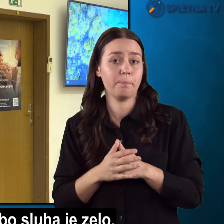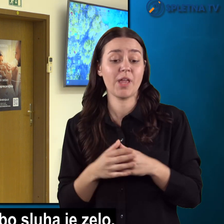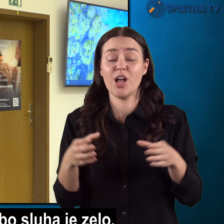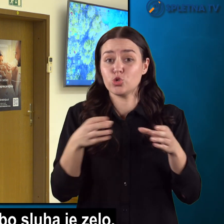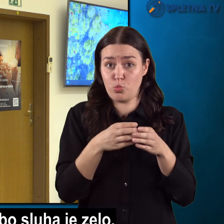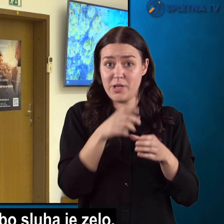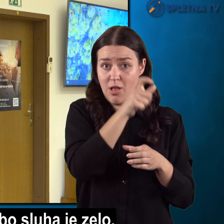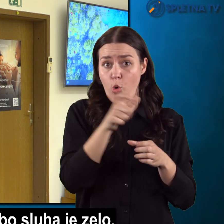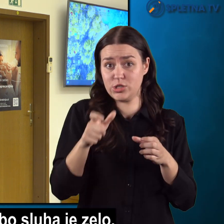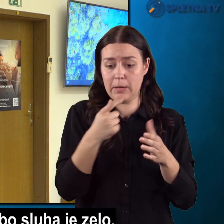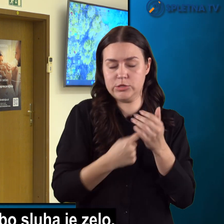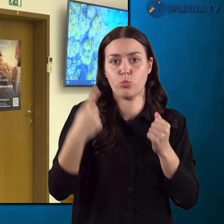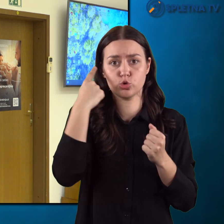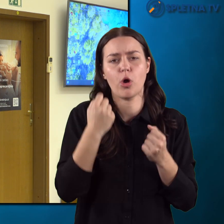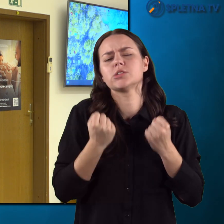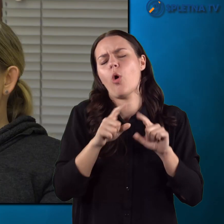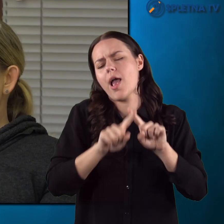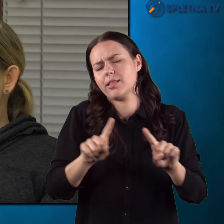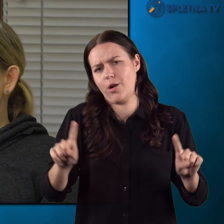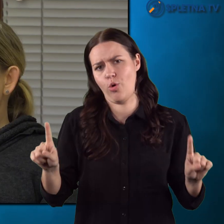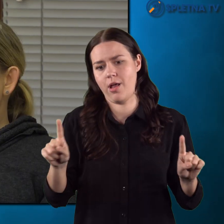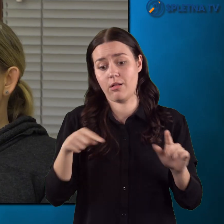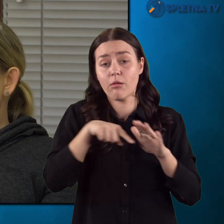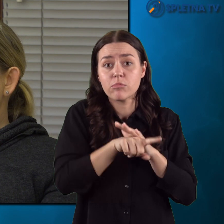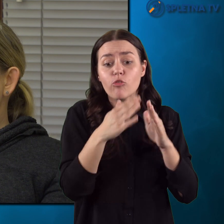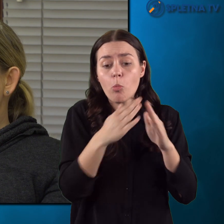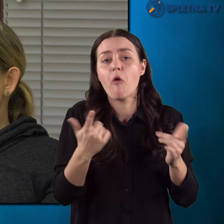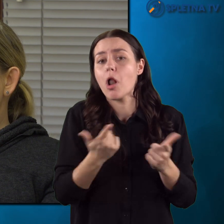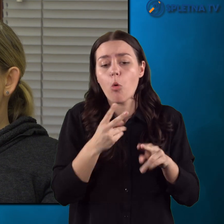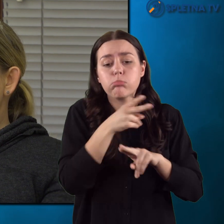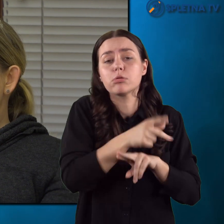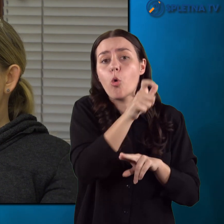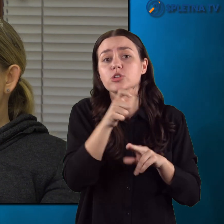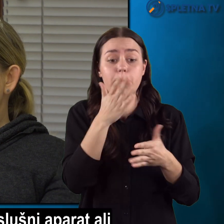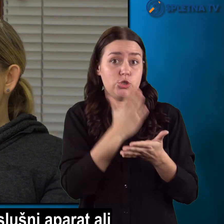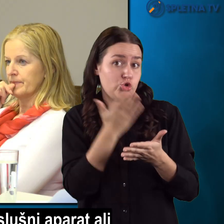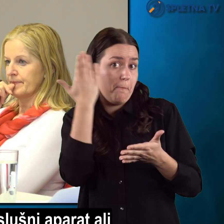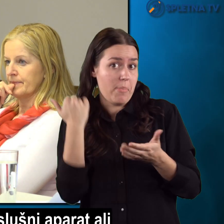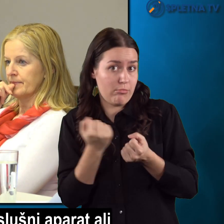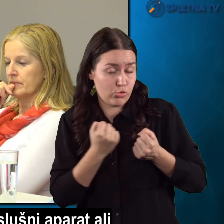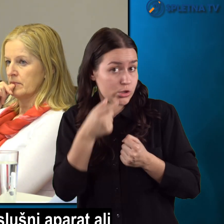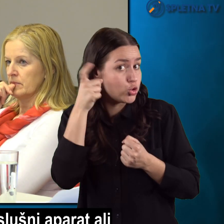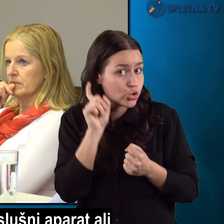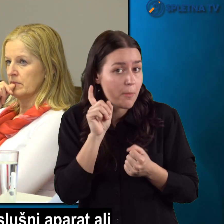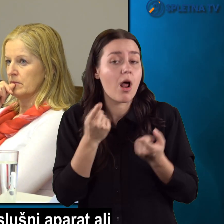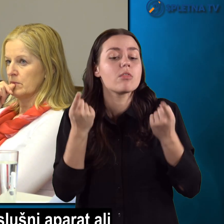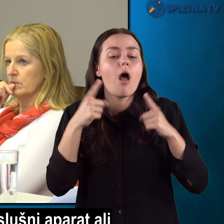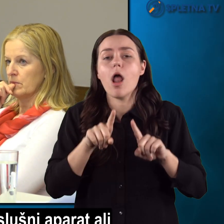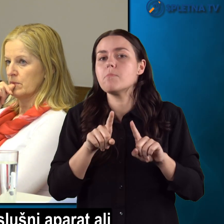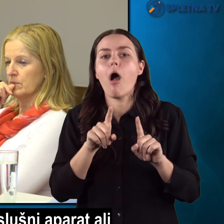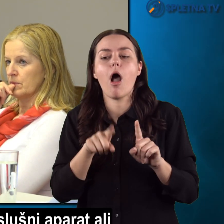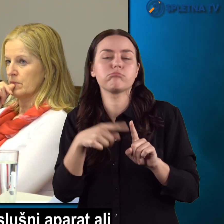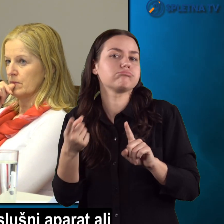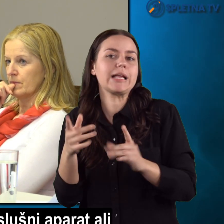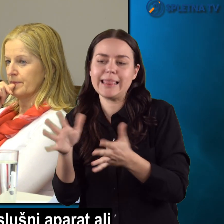je zelo heterogena. V domove lahko vstopijo osebe, ki so že prej nosile slušni aparat ali pa ga nimajo in se s